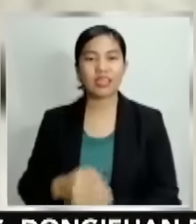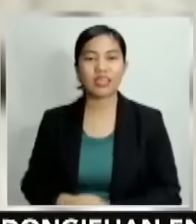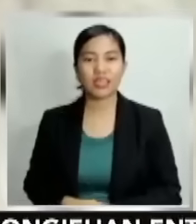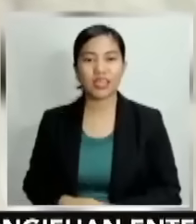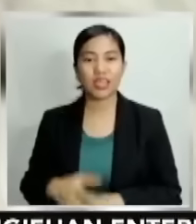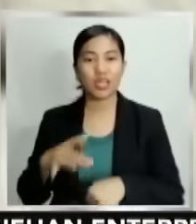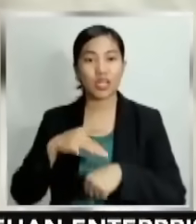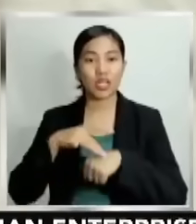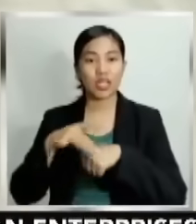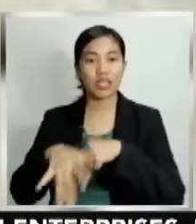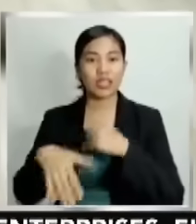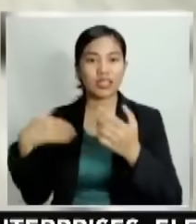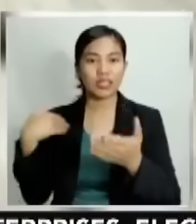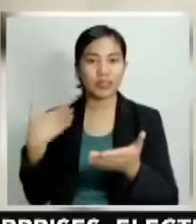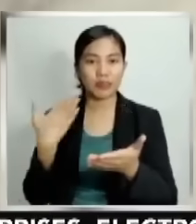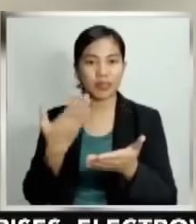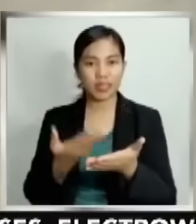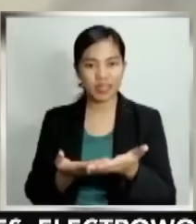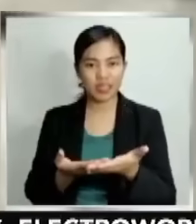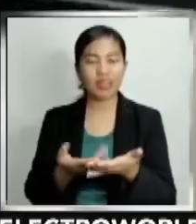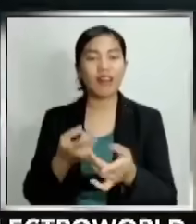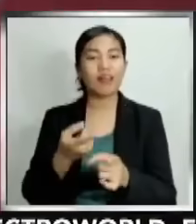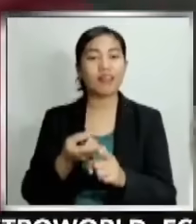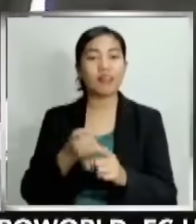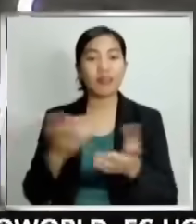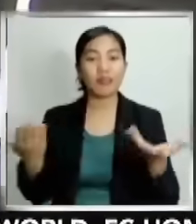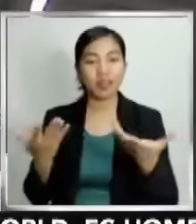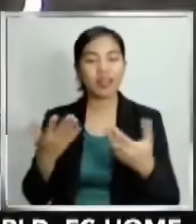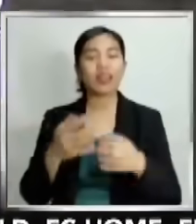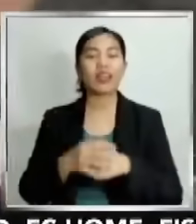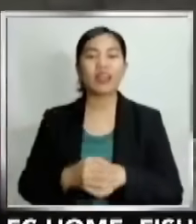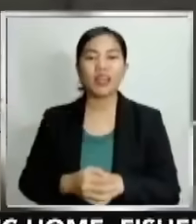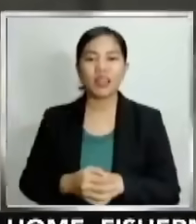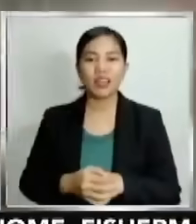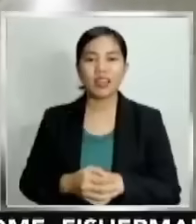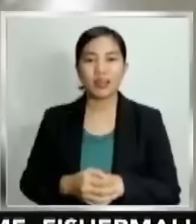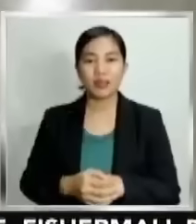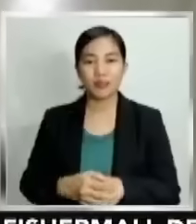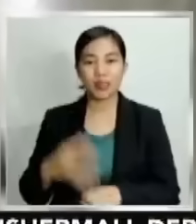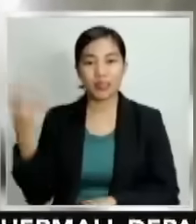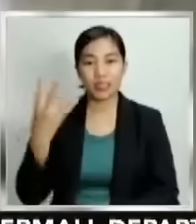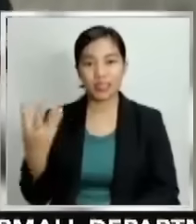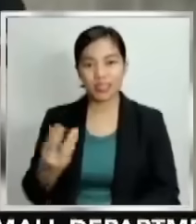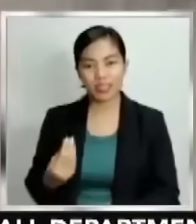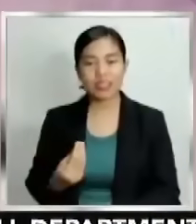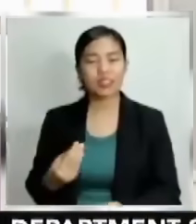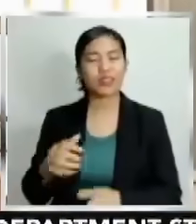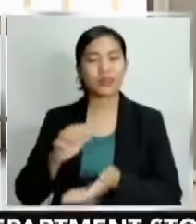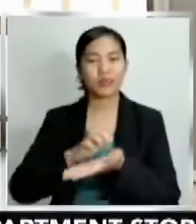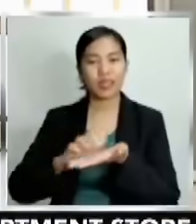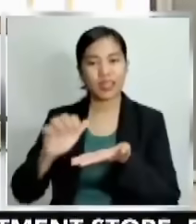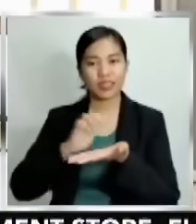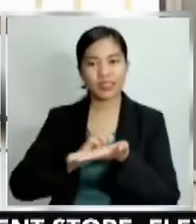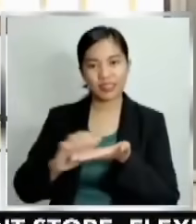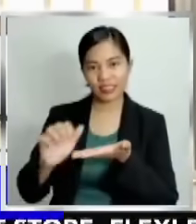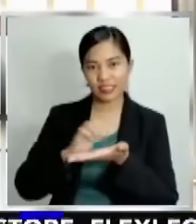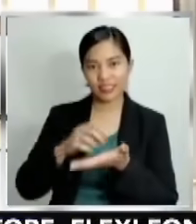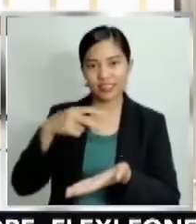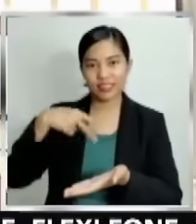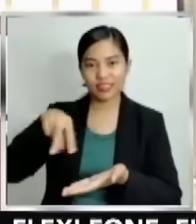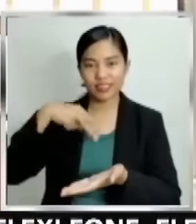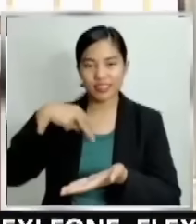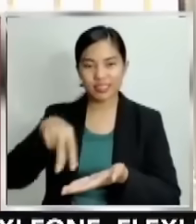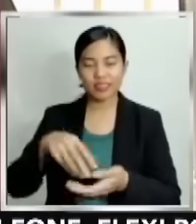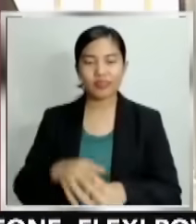CJ na galing pang Batangas para mag-ensayo at paghandaan ang kanyang dream collab. Actually, nung nalaman ko po